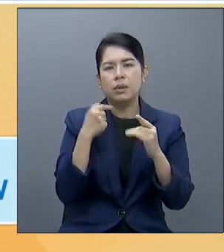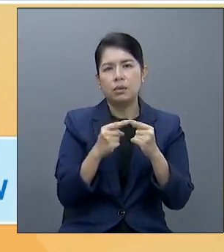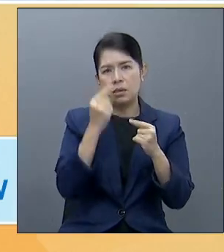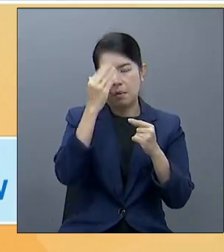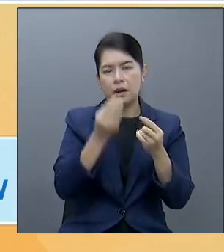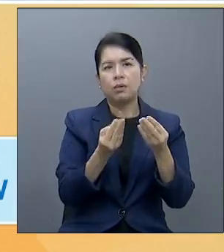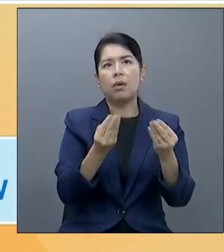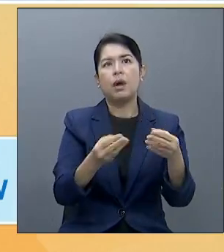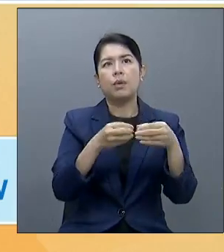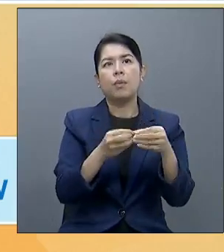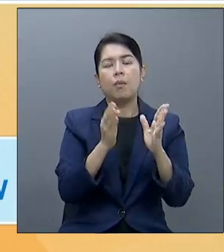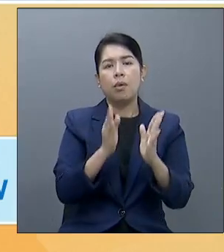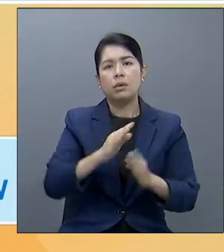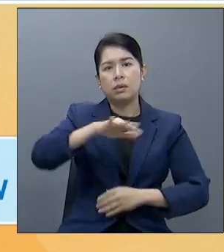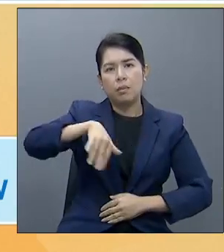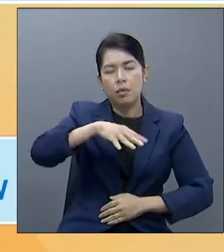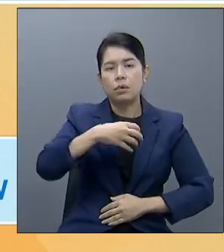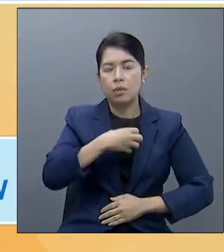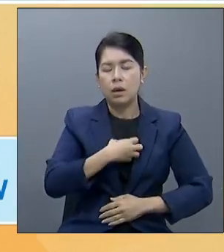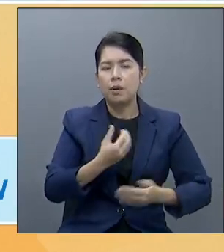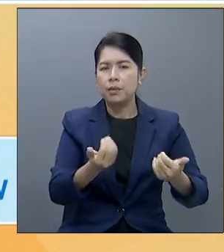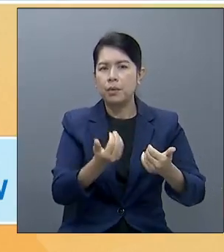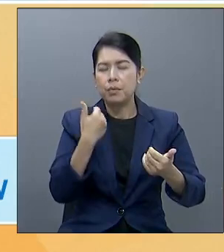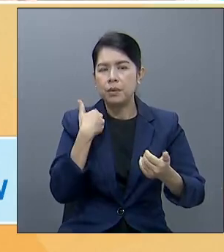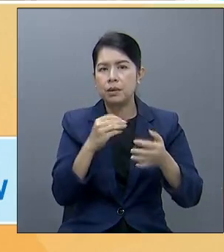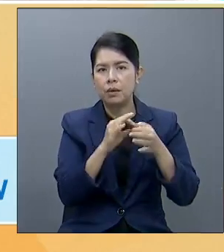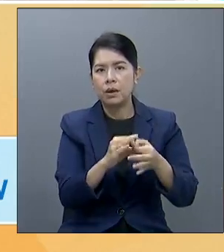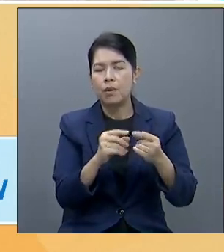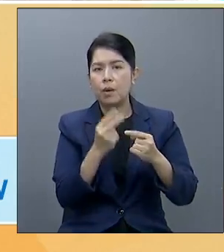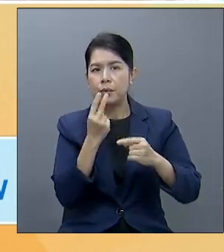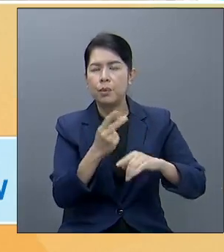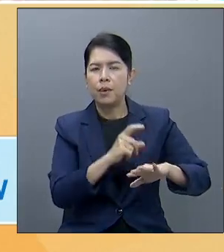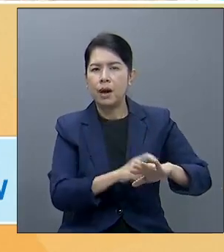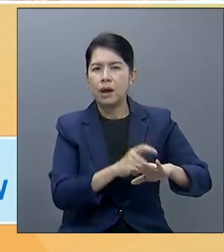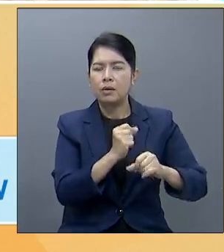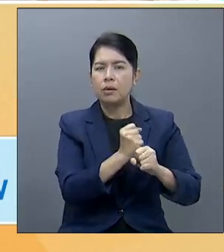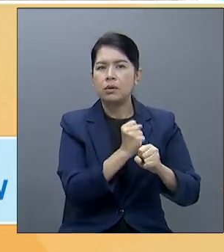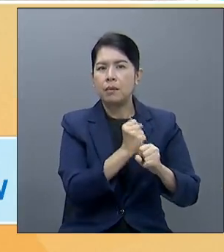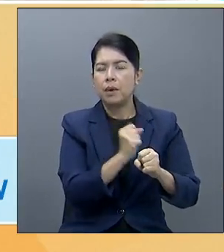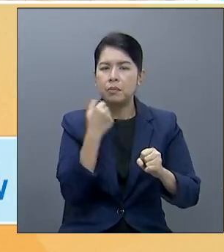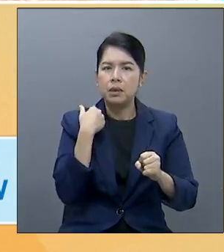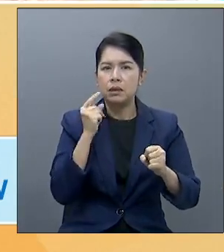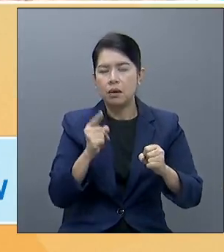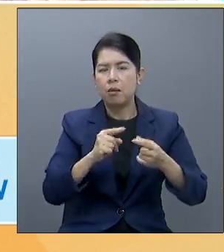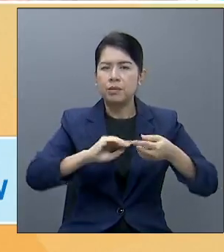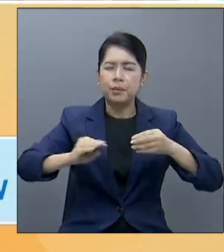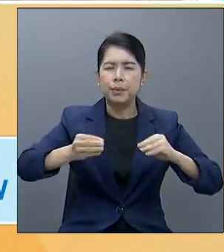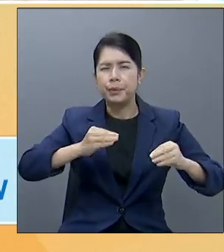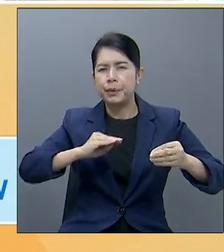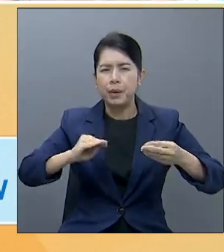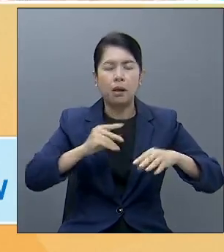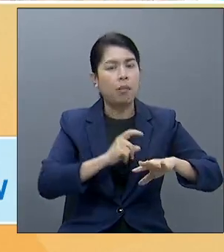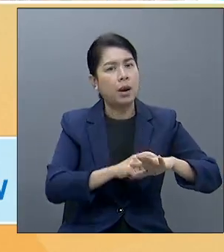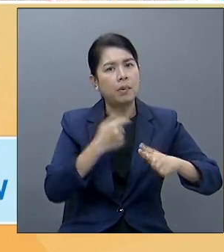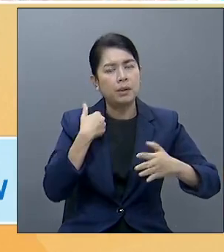ราะฉะนั้นเนี่ยเราก็ต้องดูทุกมิติไม่ว่าจะเป็นมิติในเรื่องของเวลาเรื่องการทำงานต้องยืดหยุ่นไหมต้องมีการปรับเวลาให้ยืดหยุ่นไหมมีการท